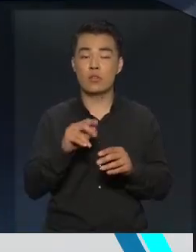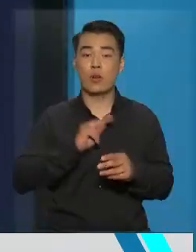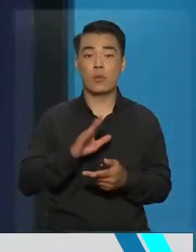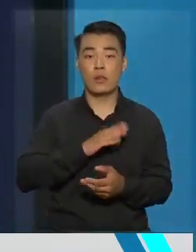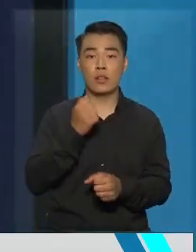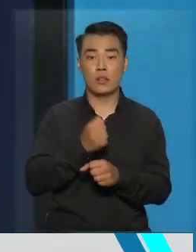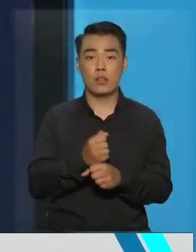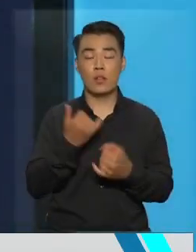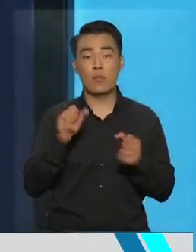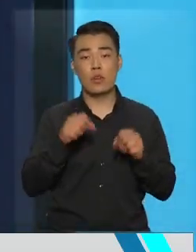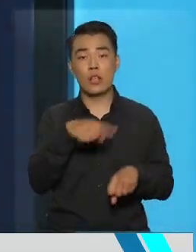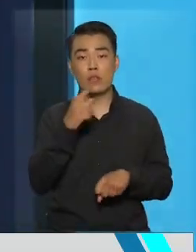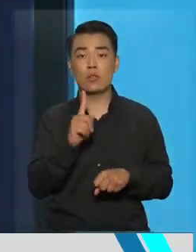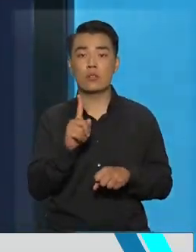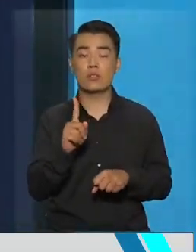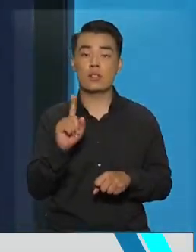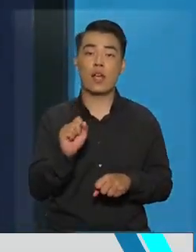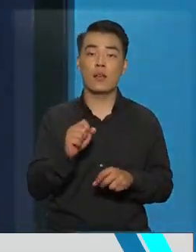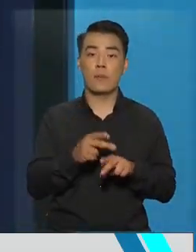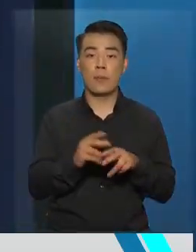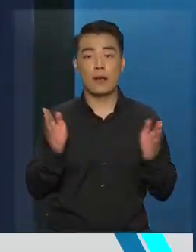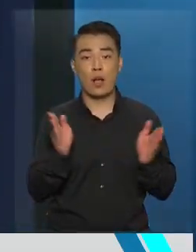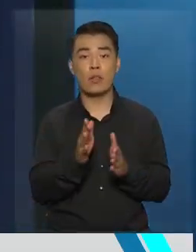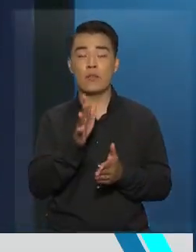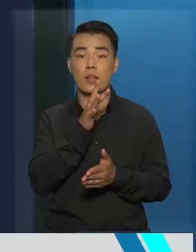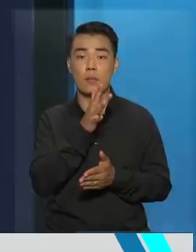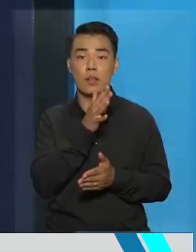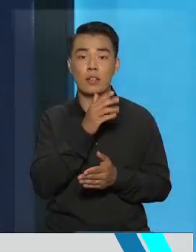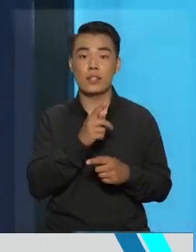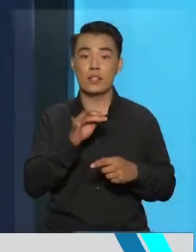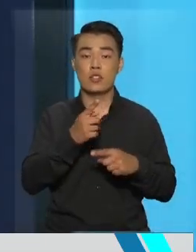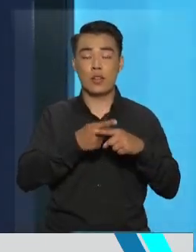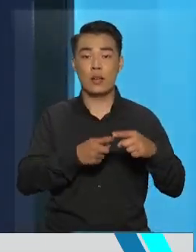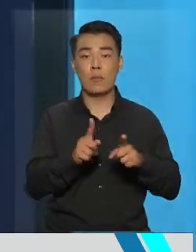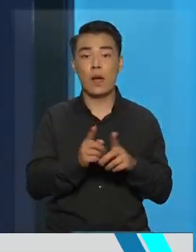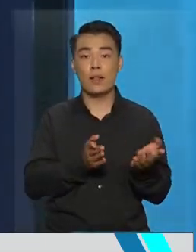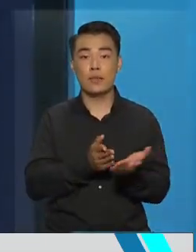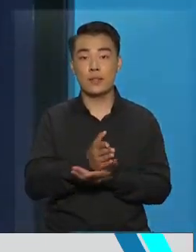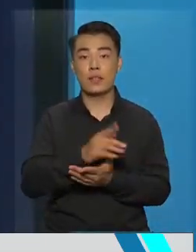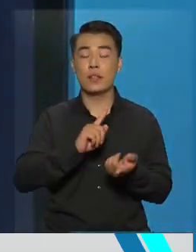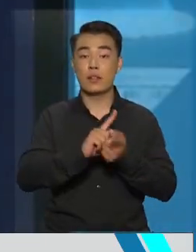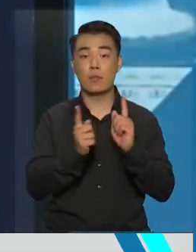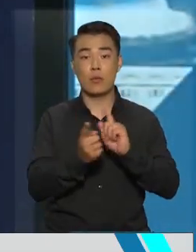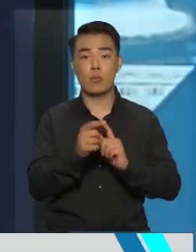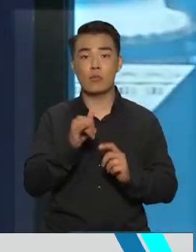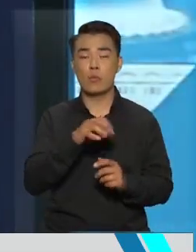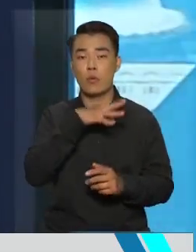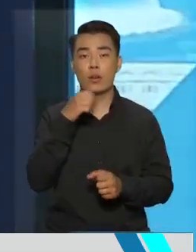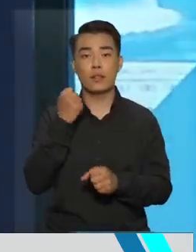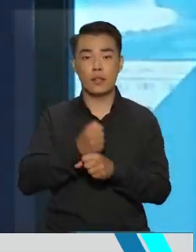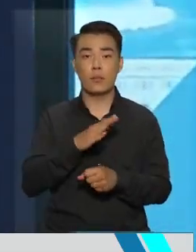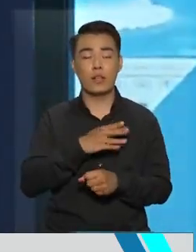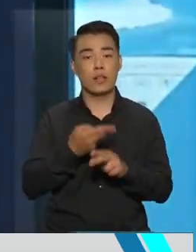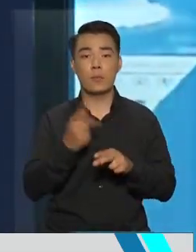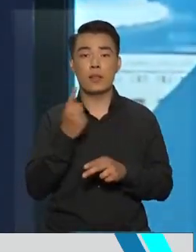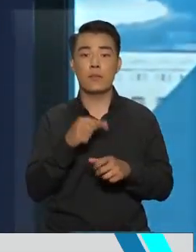что за достаточно короткий период именно в части политических реформ достаточно много было сделано. Это